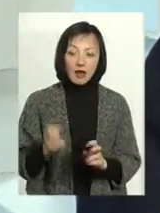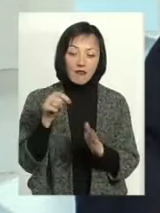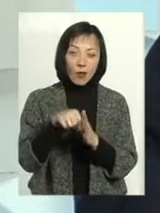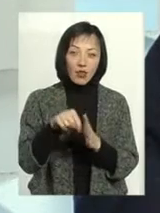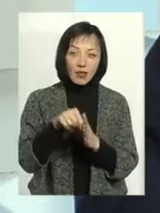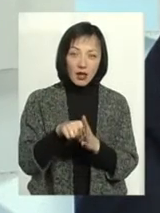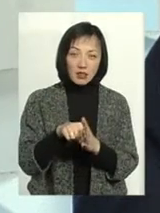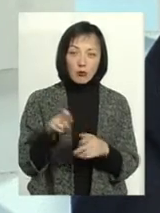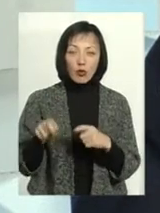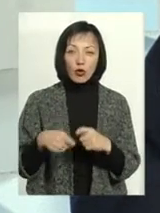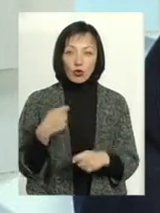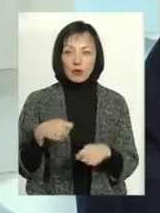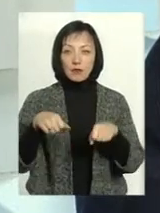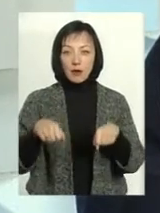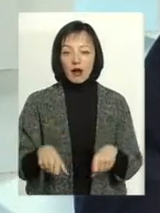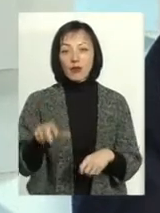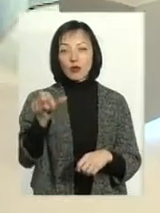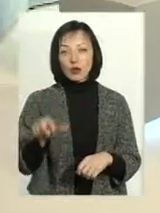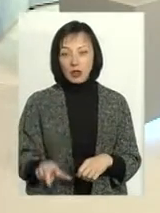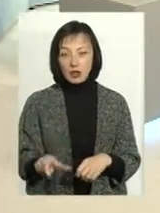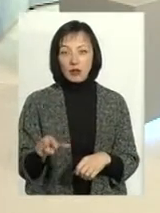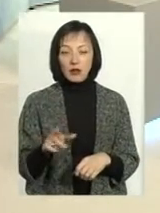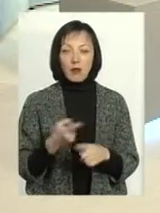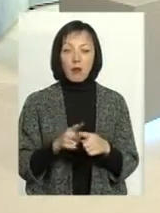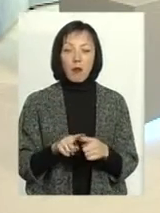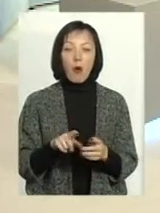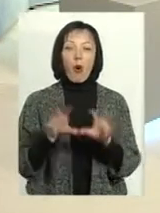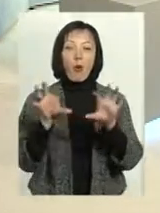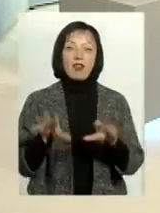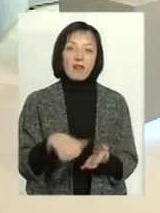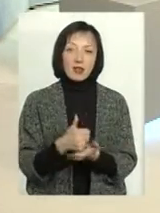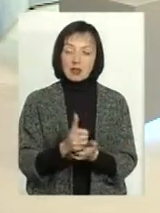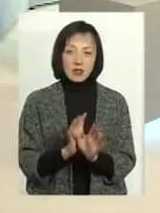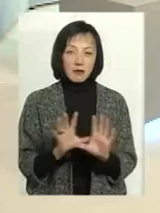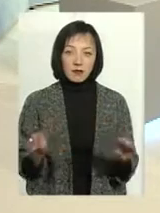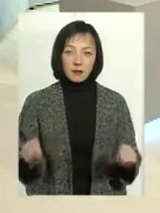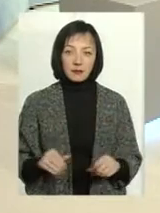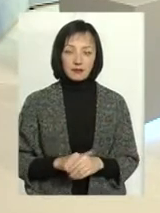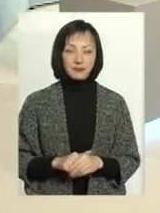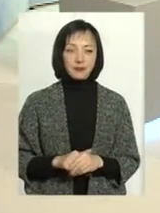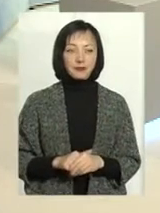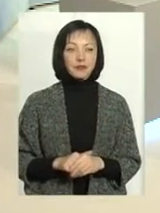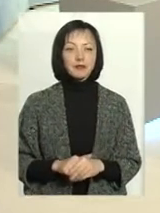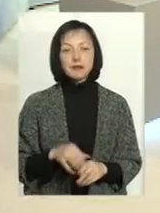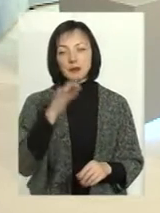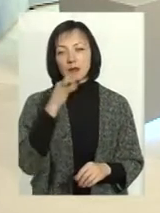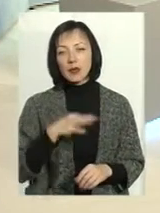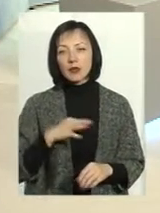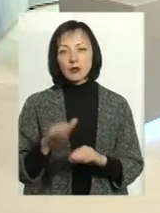контексті порушення прав людини по конвенції. І не більше. Скажіть, будь ласка, а